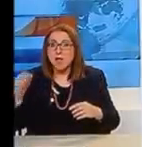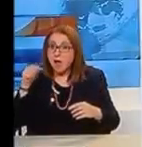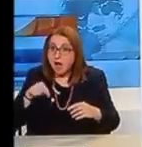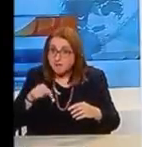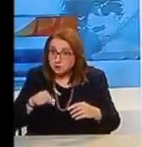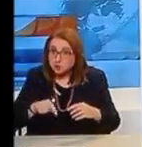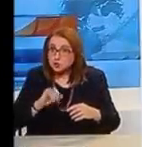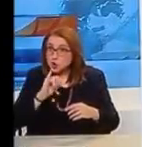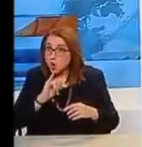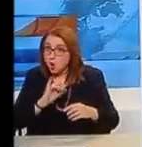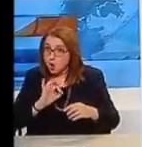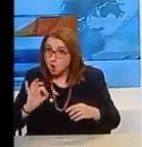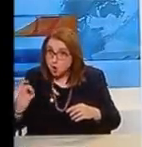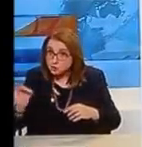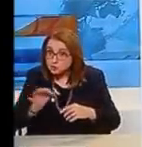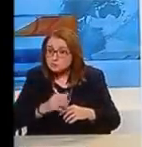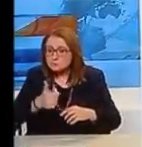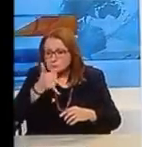που έδωσαν και δίνουν